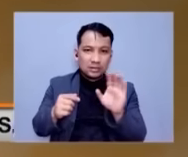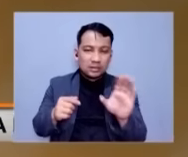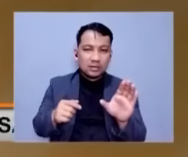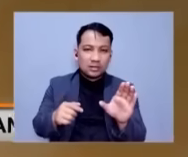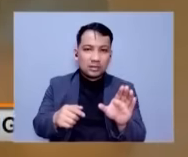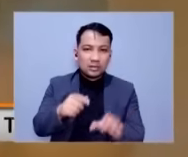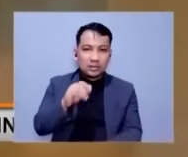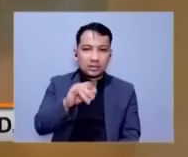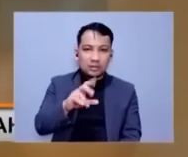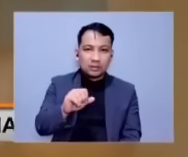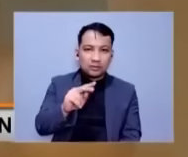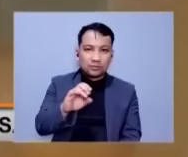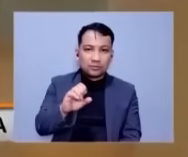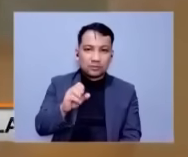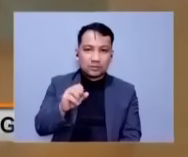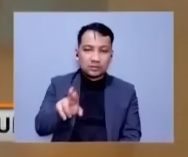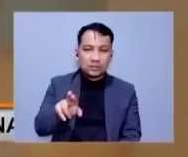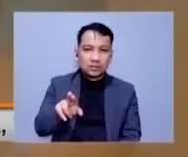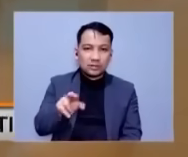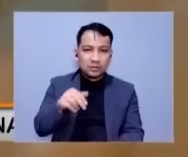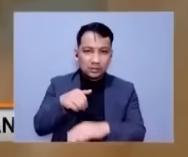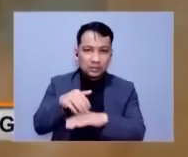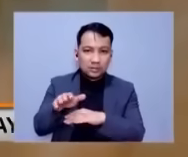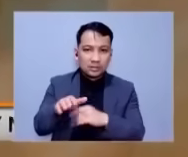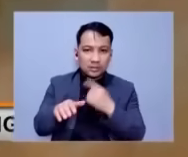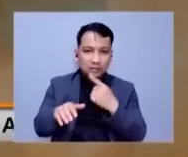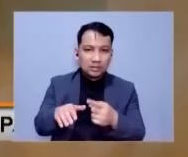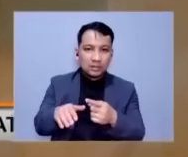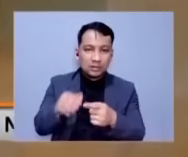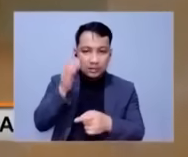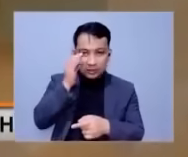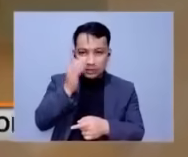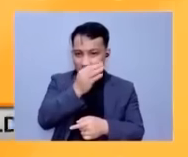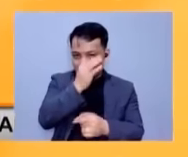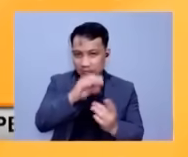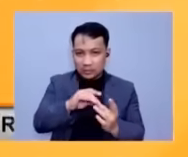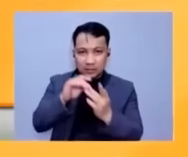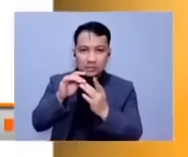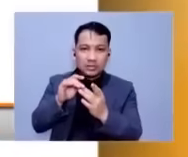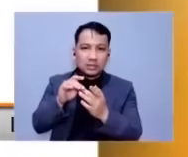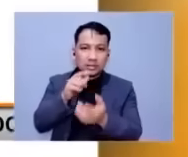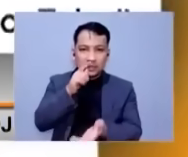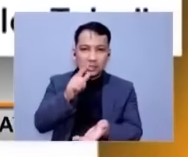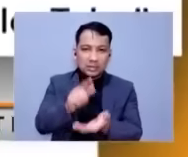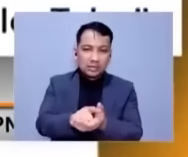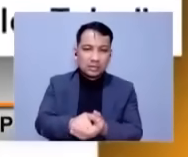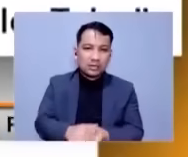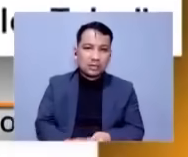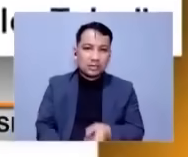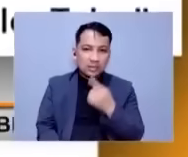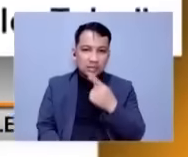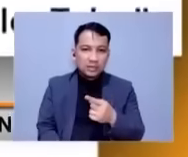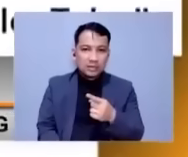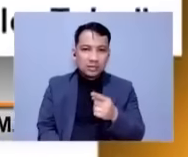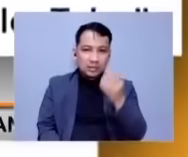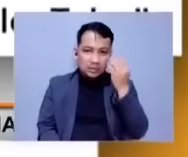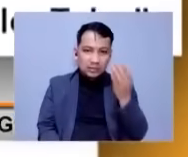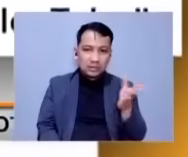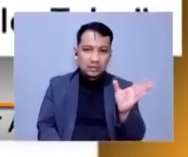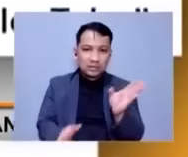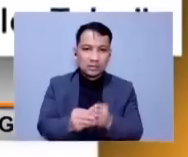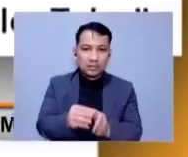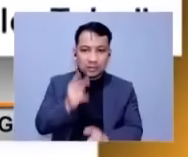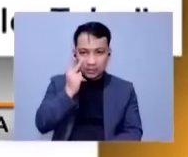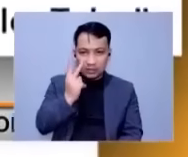Noel Sher para padalahan si Tyler ng bulaklak at espesyal na sulat. Ang sabi dyan ni Beyonce, I see your